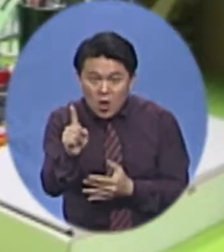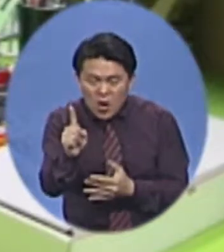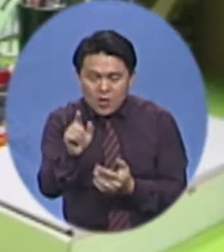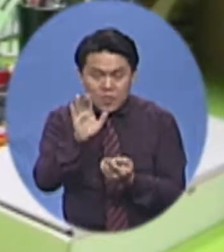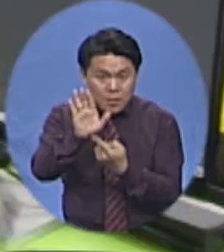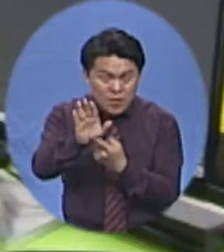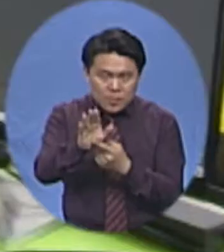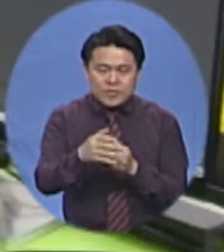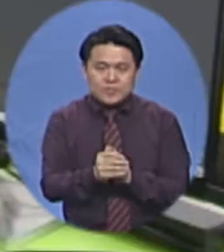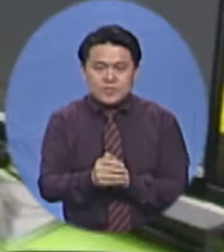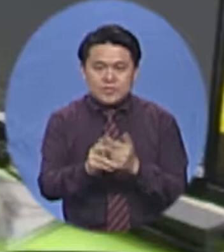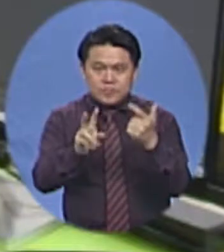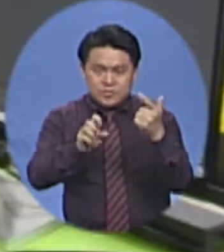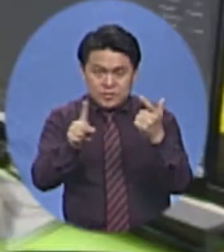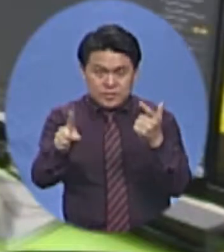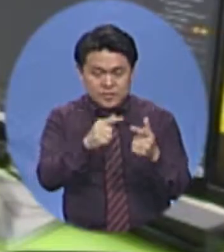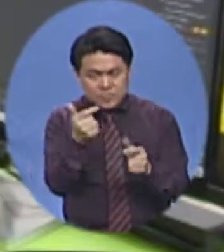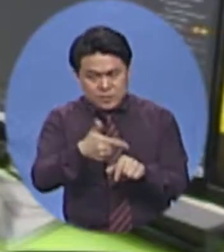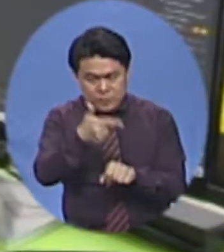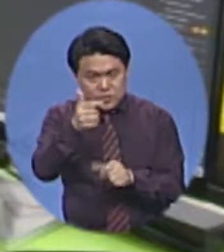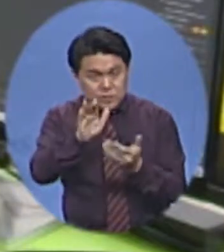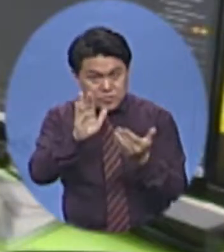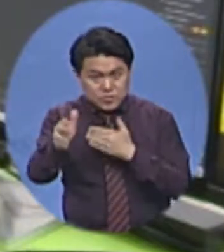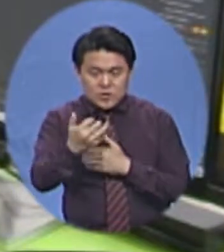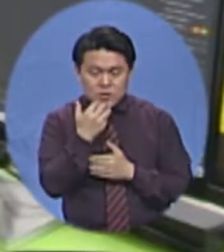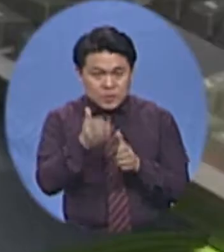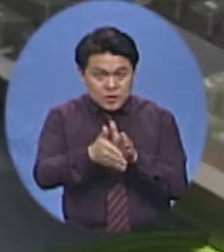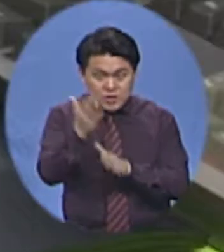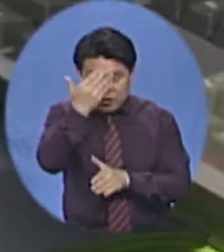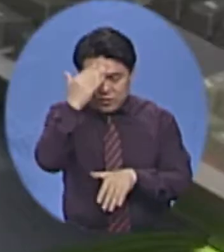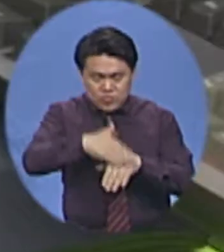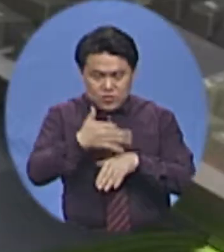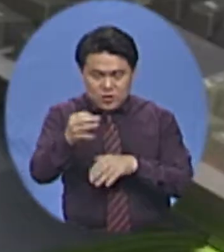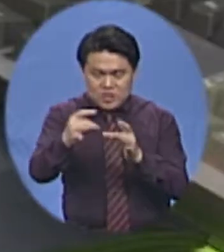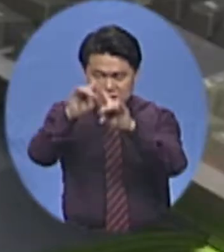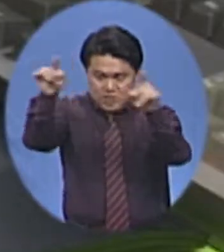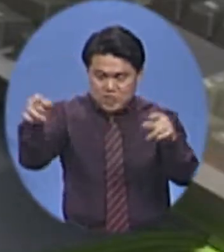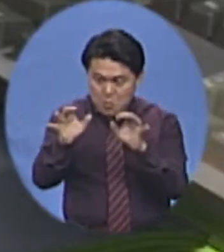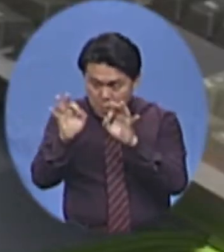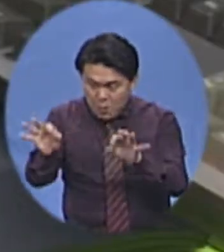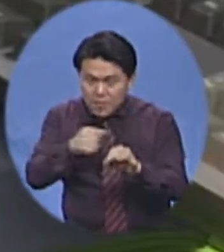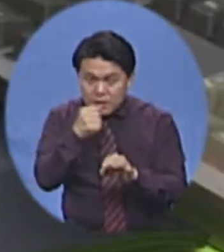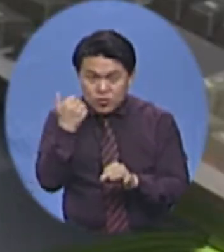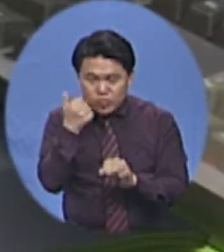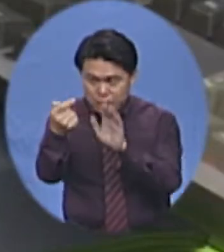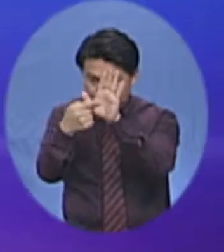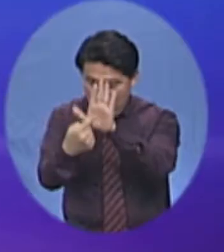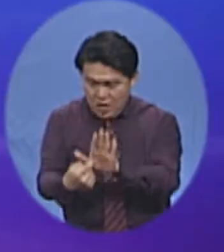발표일인 21일 저녁 6시 이후 서울시 청년수당 홈페이지를 통해 확인할 수 있습니다.